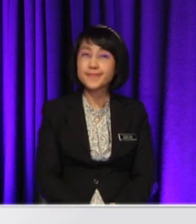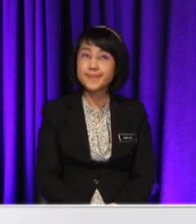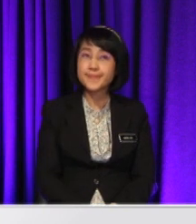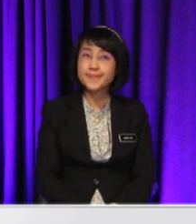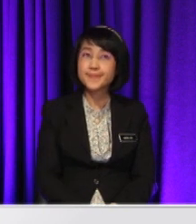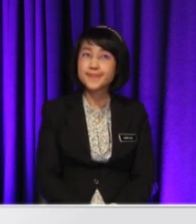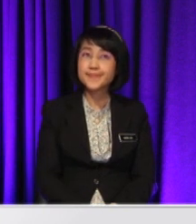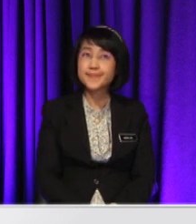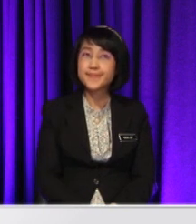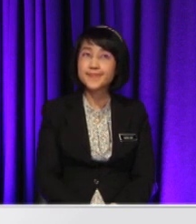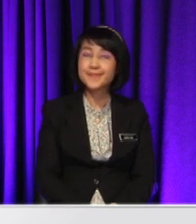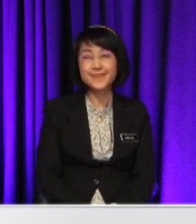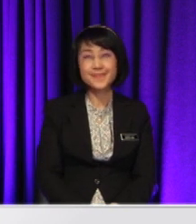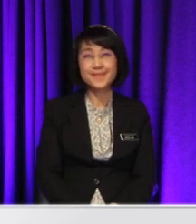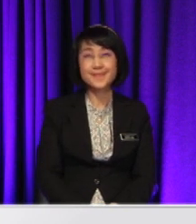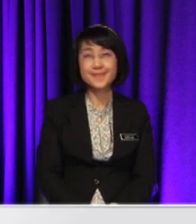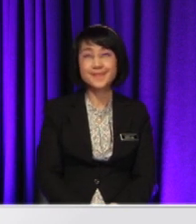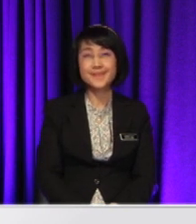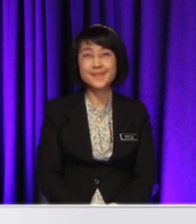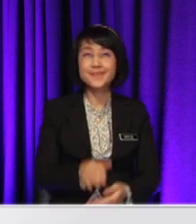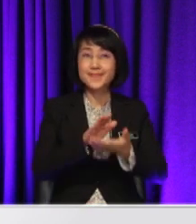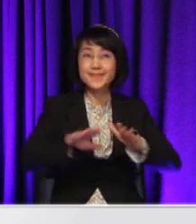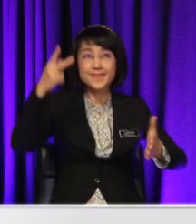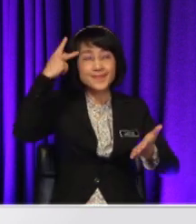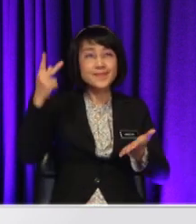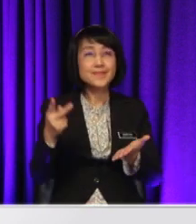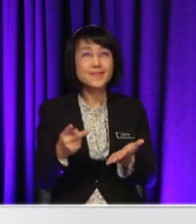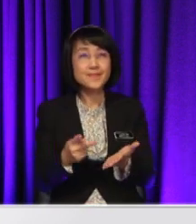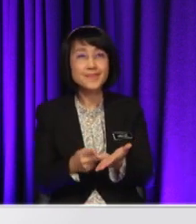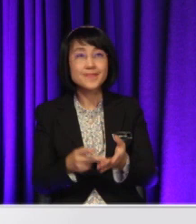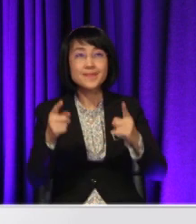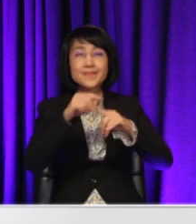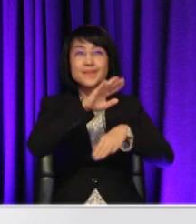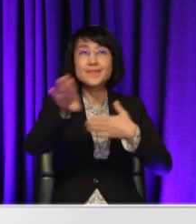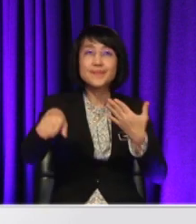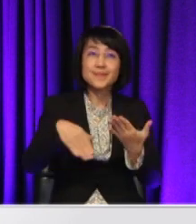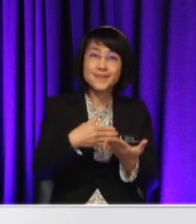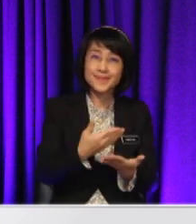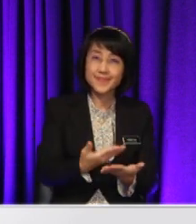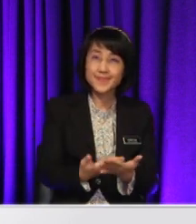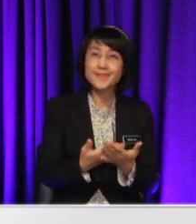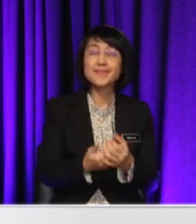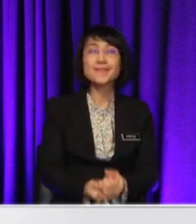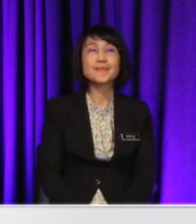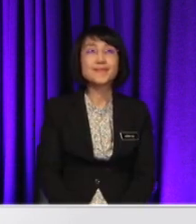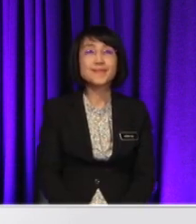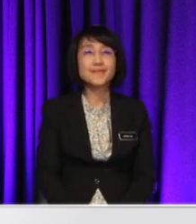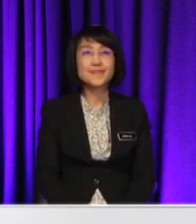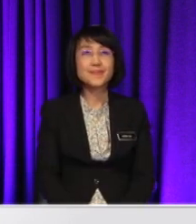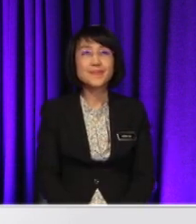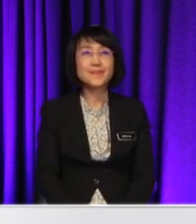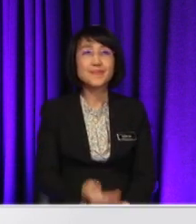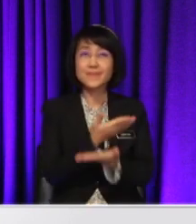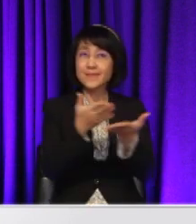Baiklah Salam perkenalan ucapkan kepada semuanya amin Daniel natika dan juga Fazira Anda